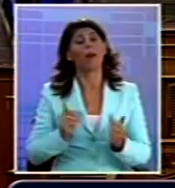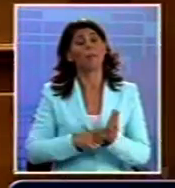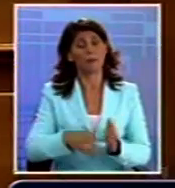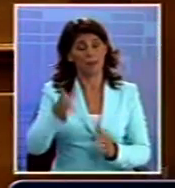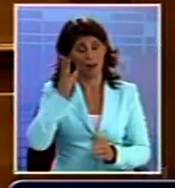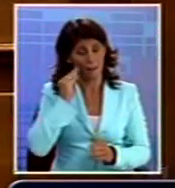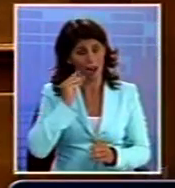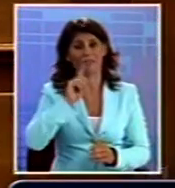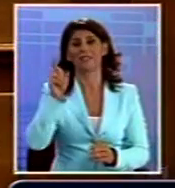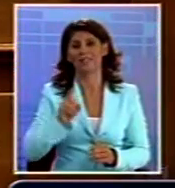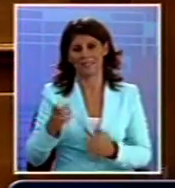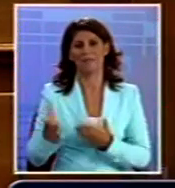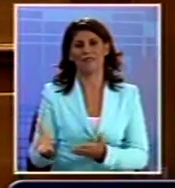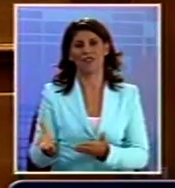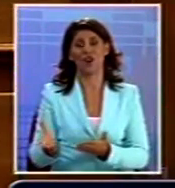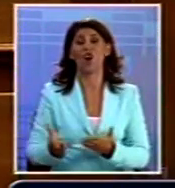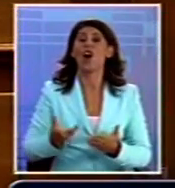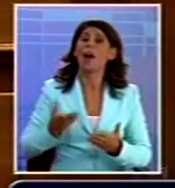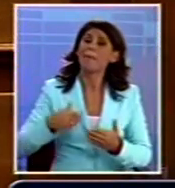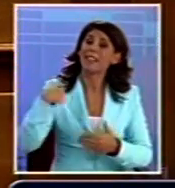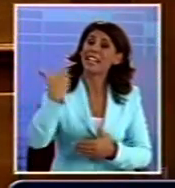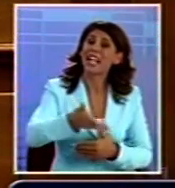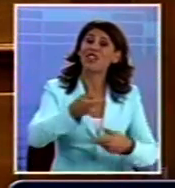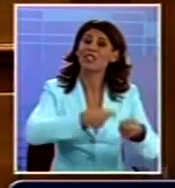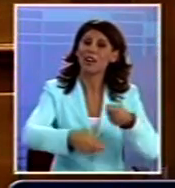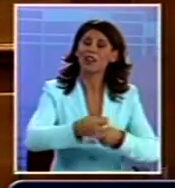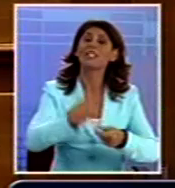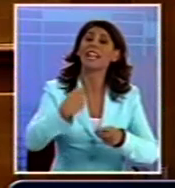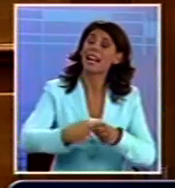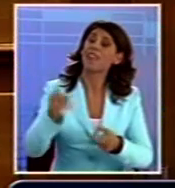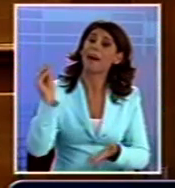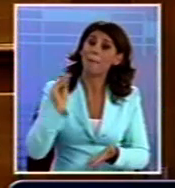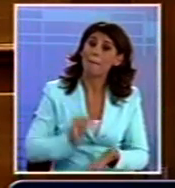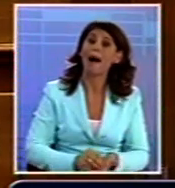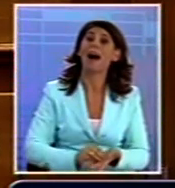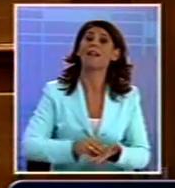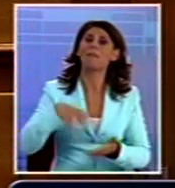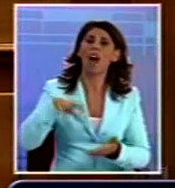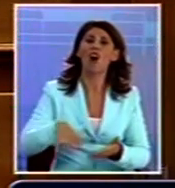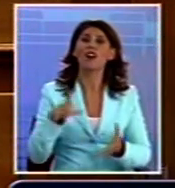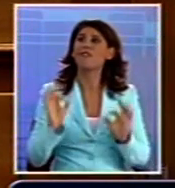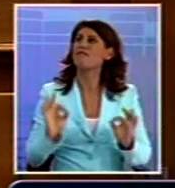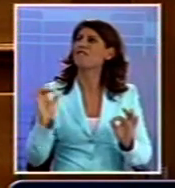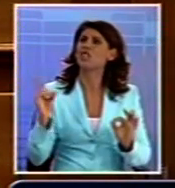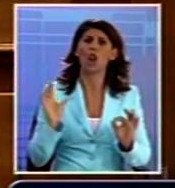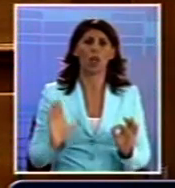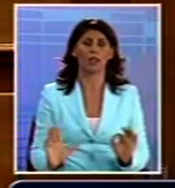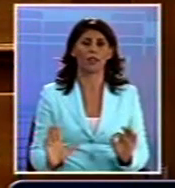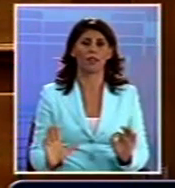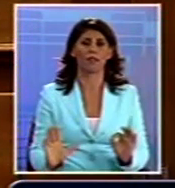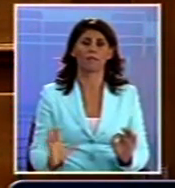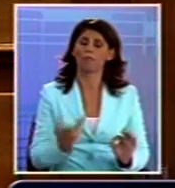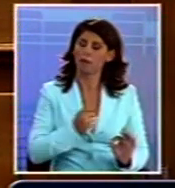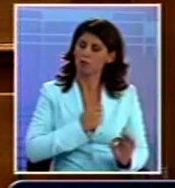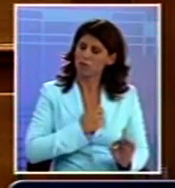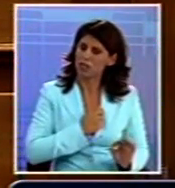μάθετε να ζείτε με αυτό. Με την έξοδο στις αγορές, η Ελλάδα γίνεται ξανά μια χώρα φυσιολογική. Ανακτά την